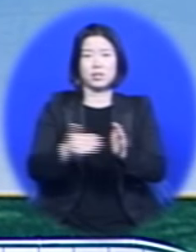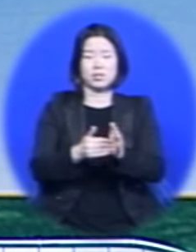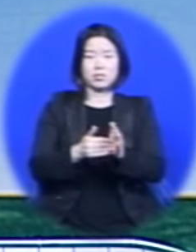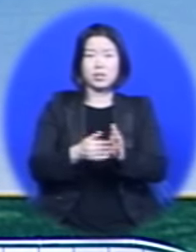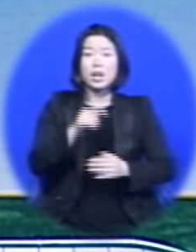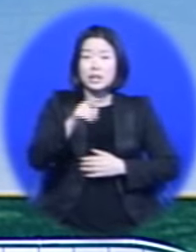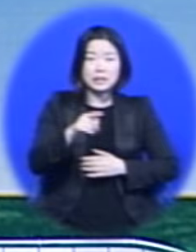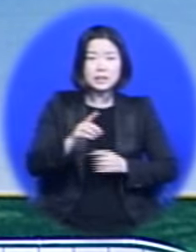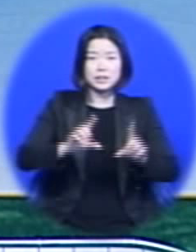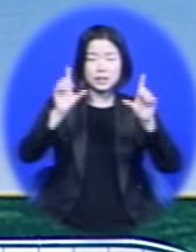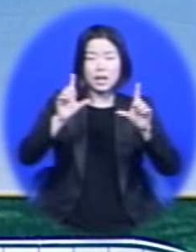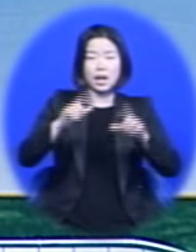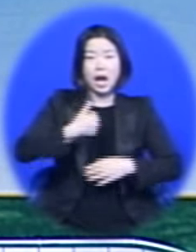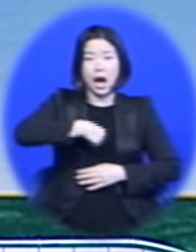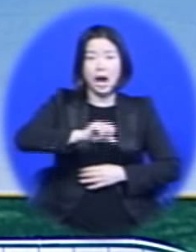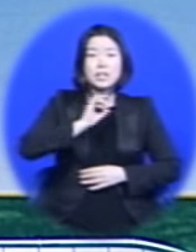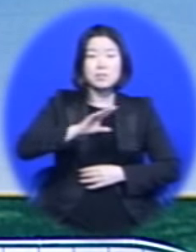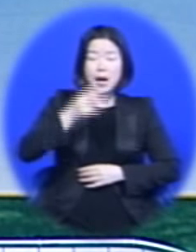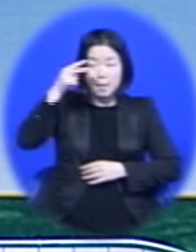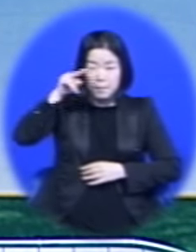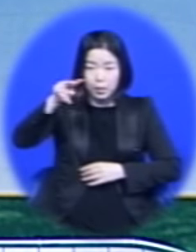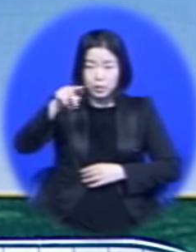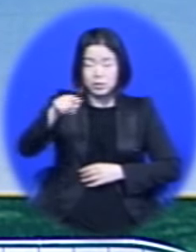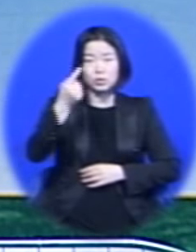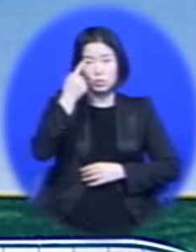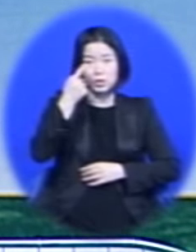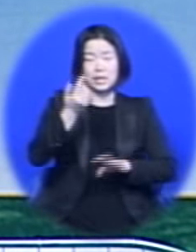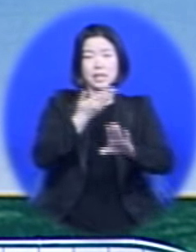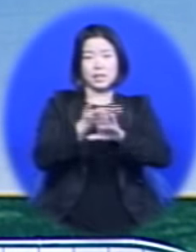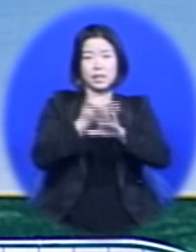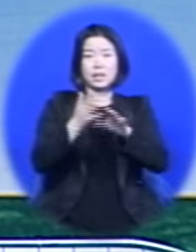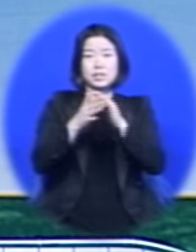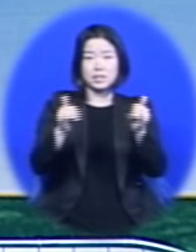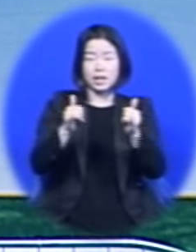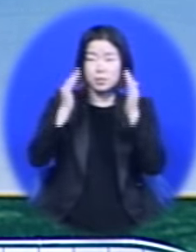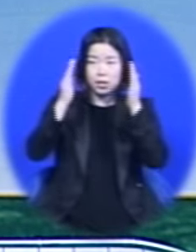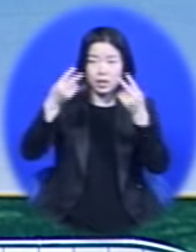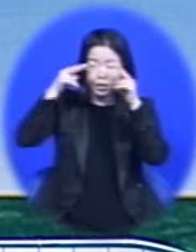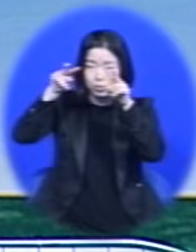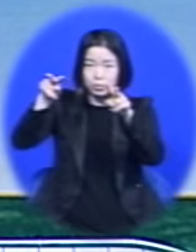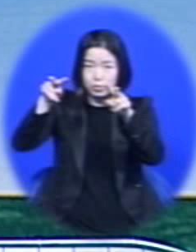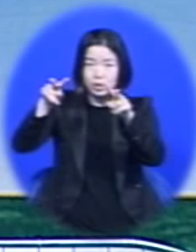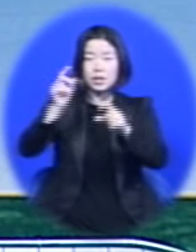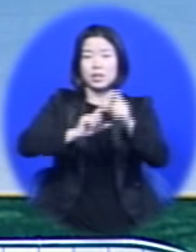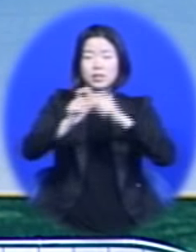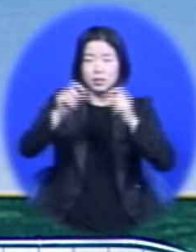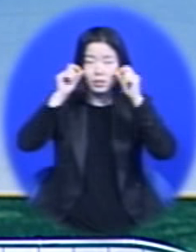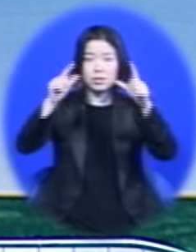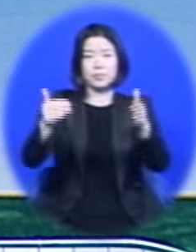그날 아들만 바라보던 눈이 다른 사람을 바라보는 눈으로 더